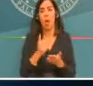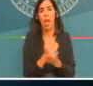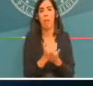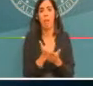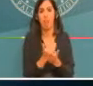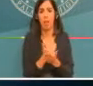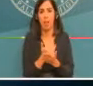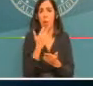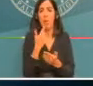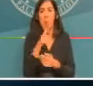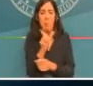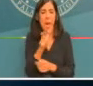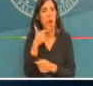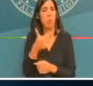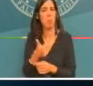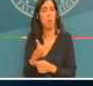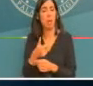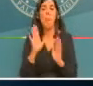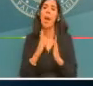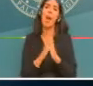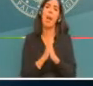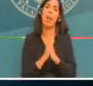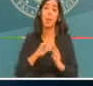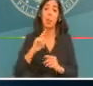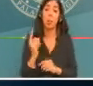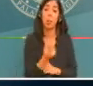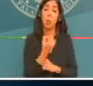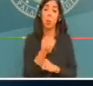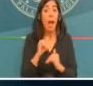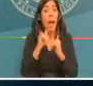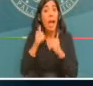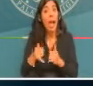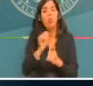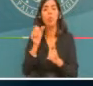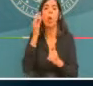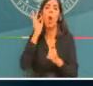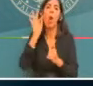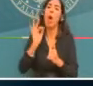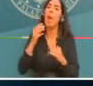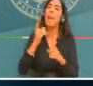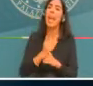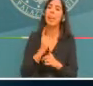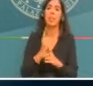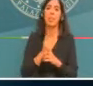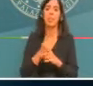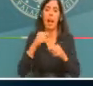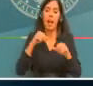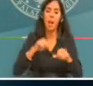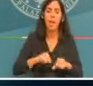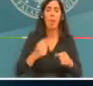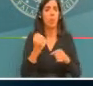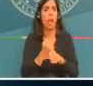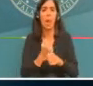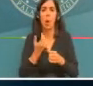necessità e raccomandiamo anche di evitare di ricevere a casa persone che non facciano parte